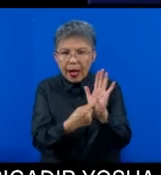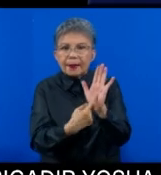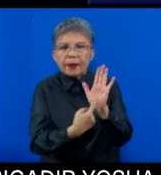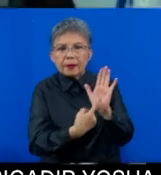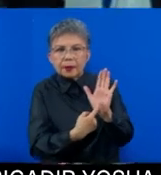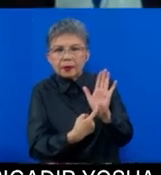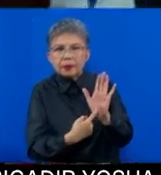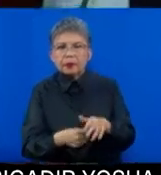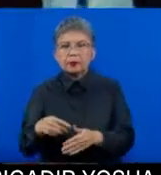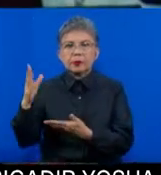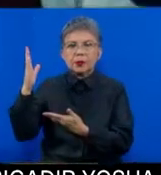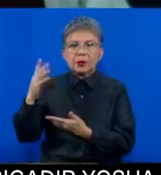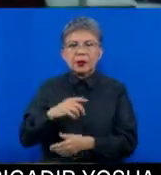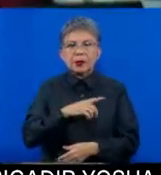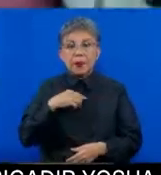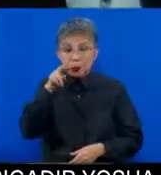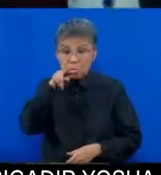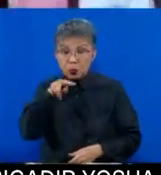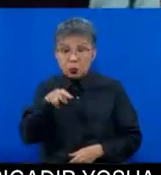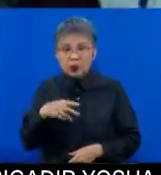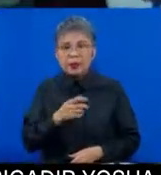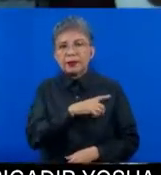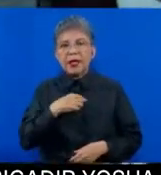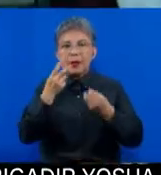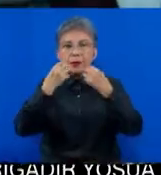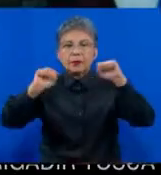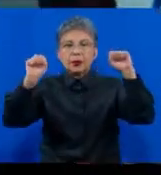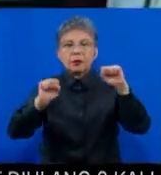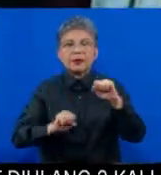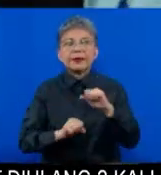mengawasi narapidana selama berada dalam pembebasan bersyarat.